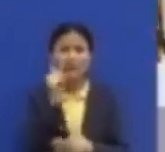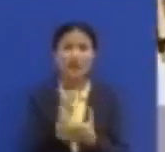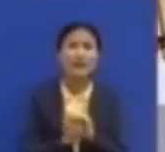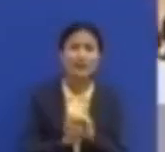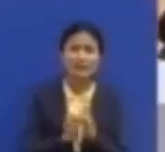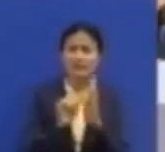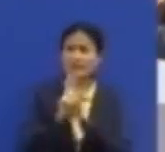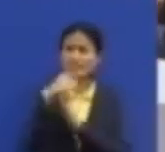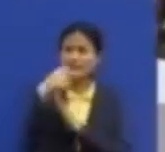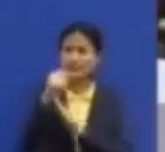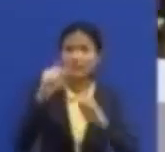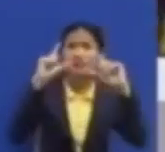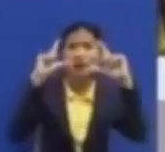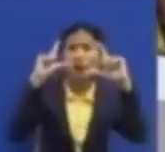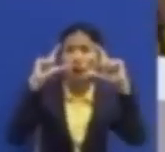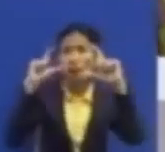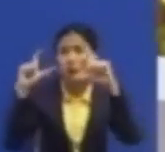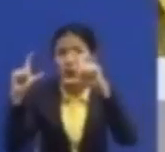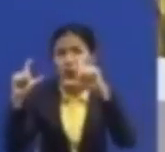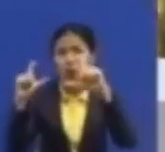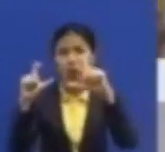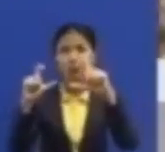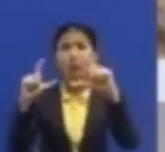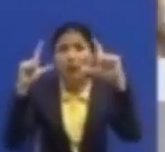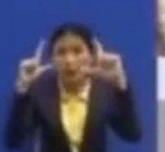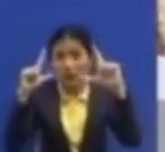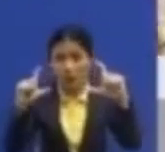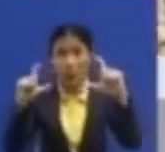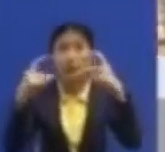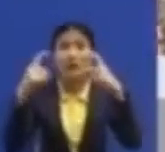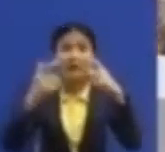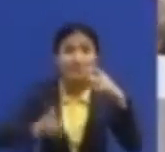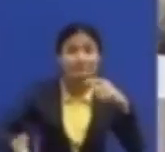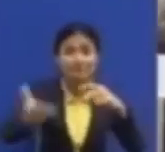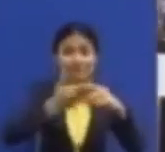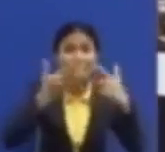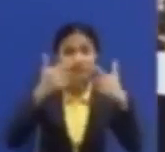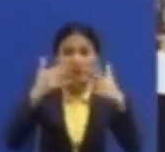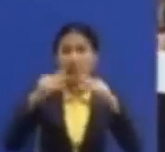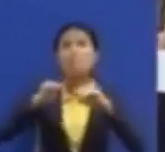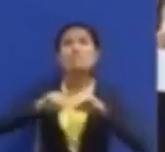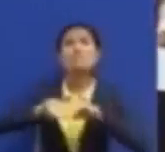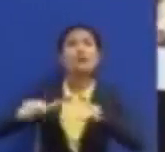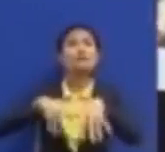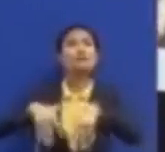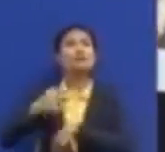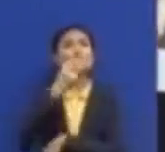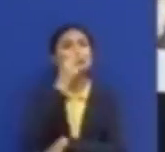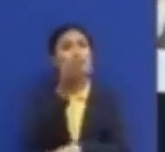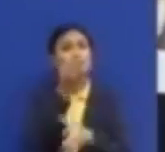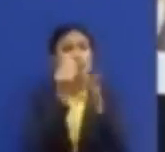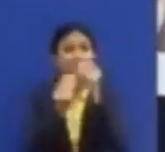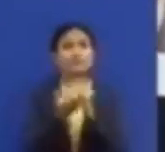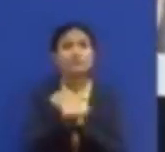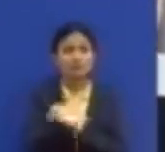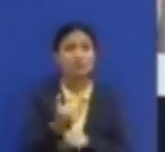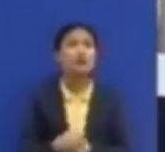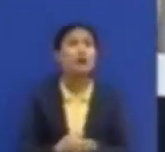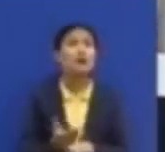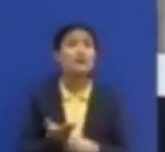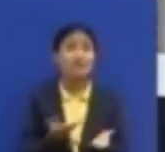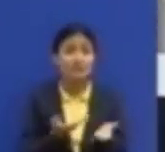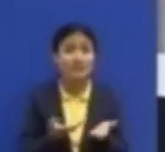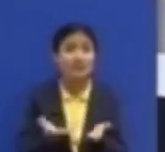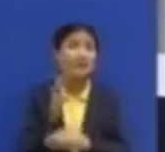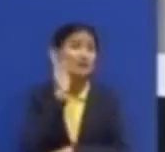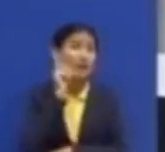พื่อขยายให้ประชาชนได้เห็นนะครับเชิญสื่อนะครับ